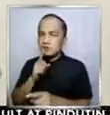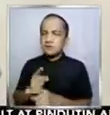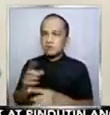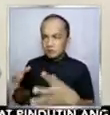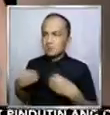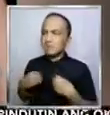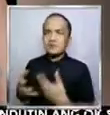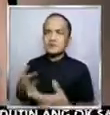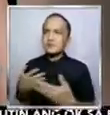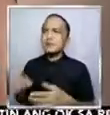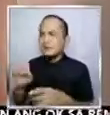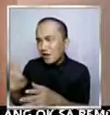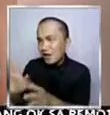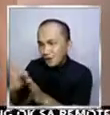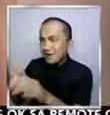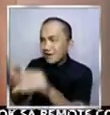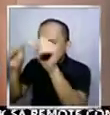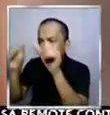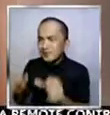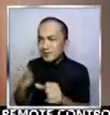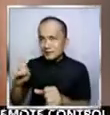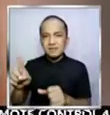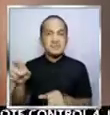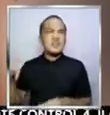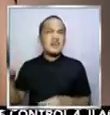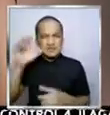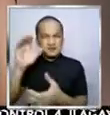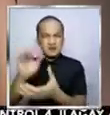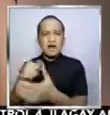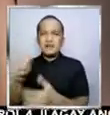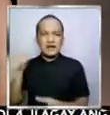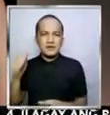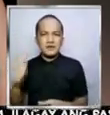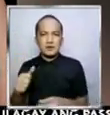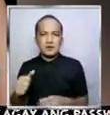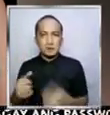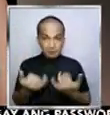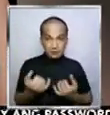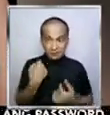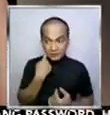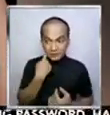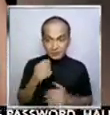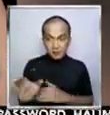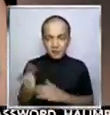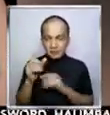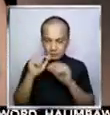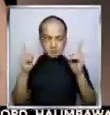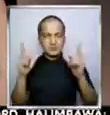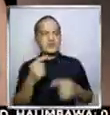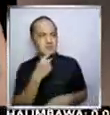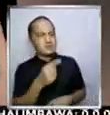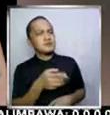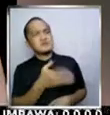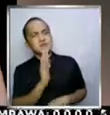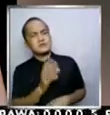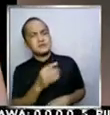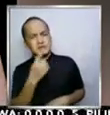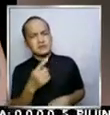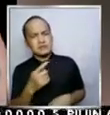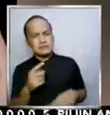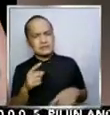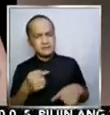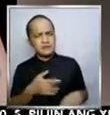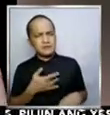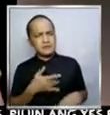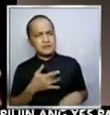isang picture kasi siya yung pinakaayaw sa umpisa. Tapos this morning, nung nagising siya, sabi niya, "Babe, I feel naked. Like, I feel